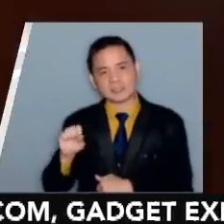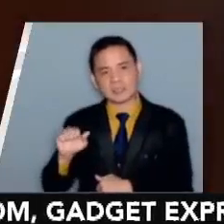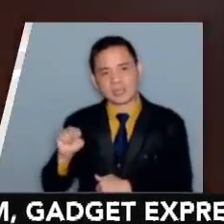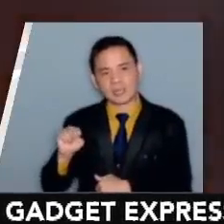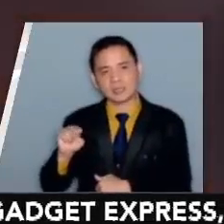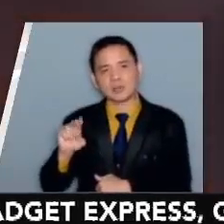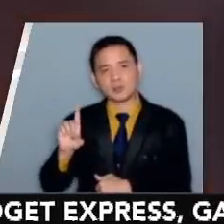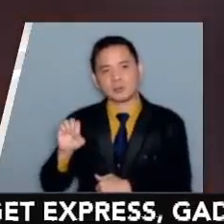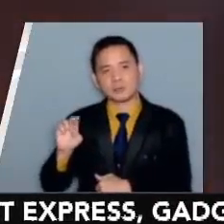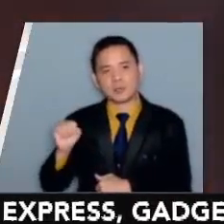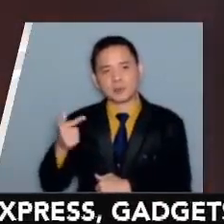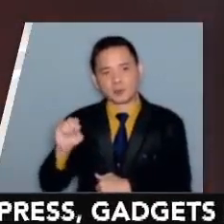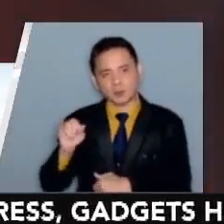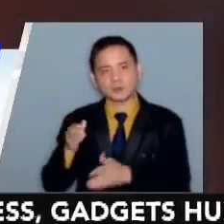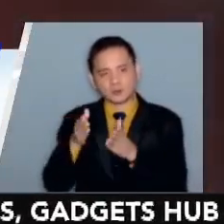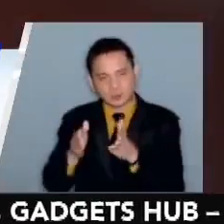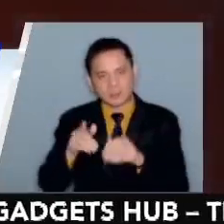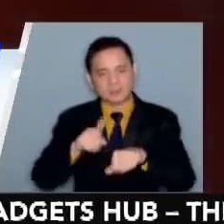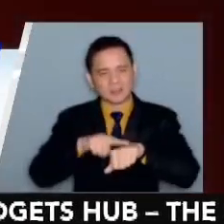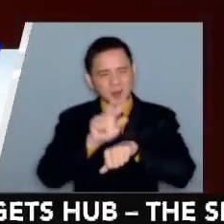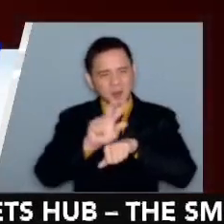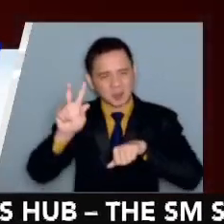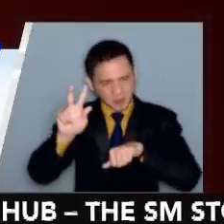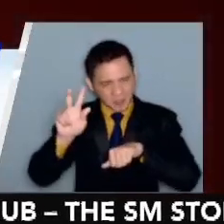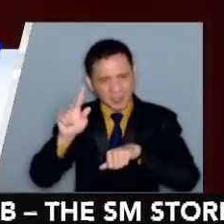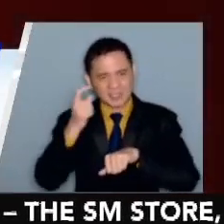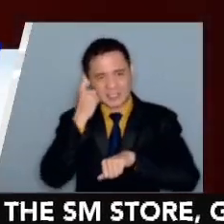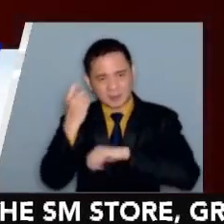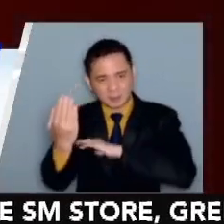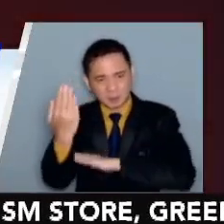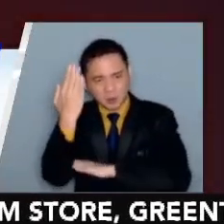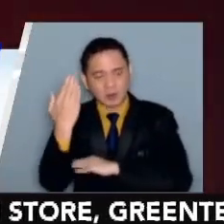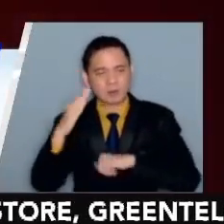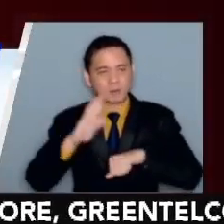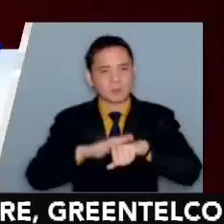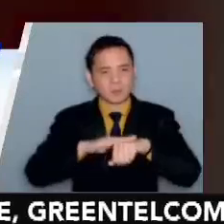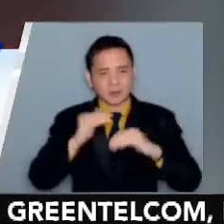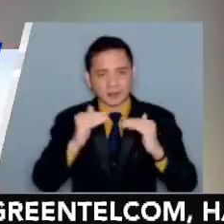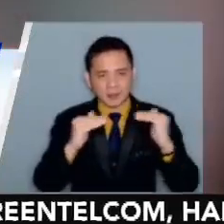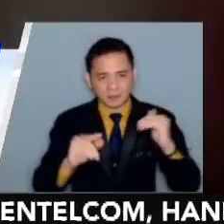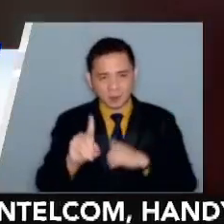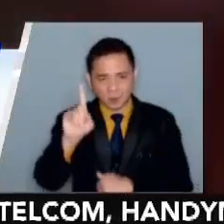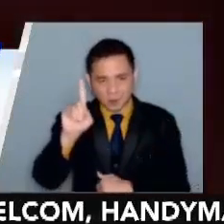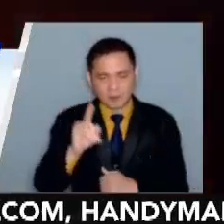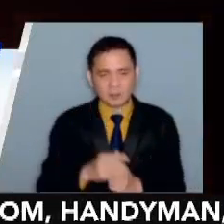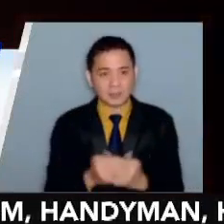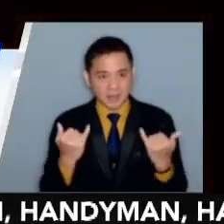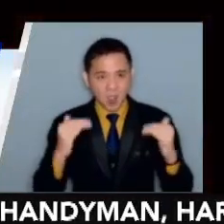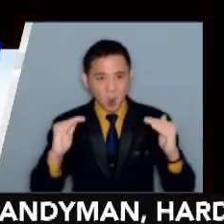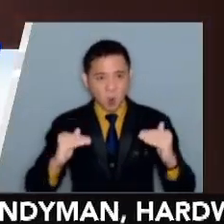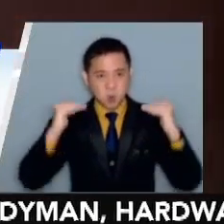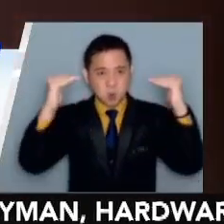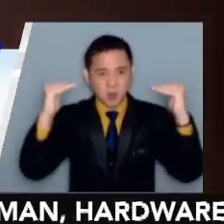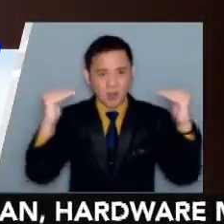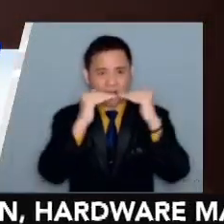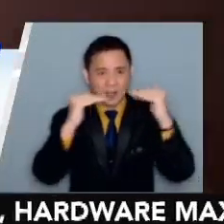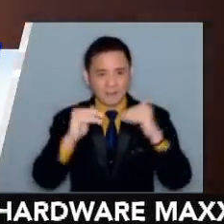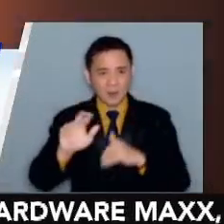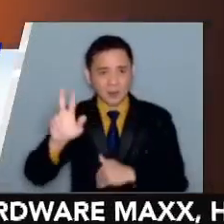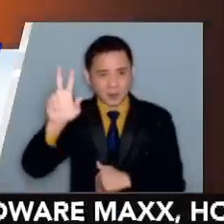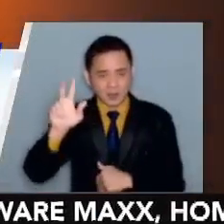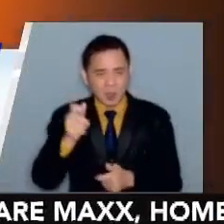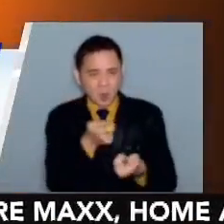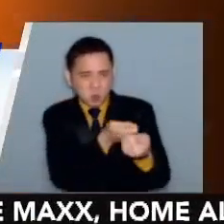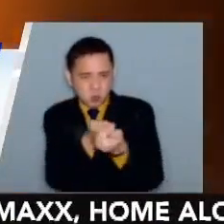mag 3 ng umaga n ideklara yung first alarm umabot ito hanggang ikatlong alarma hanggang makontrol ang sunog bago mag 600 ng